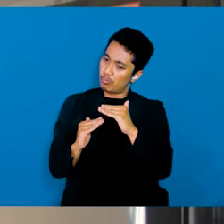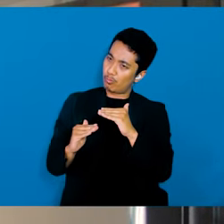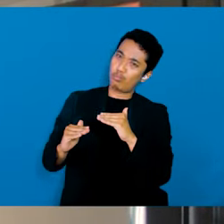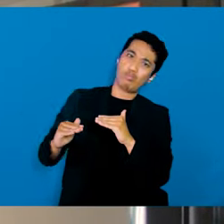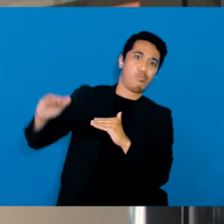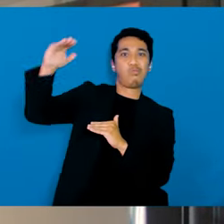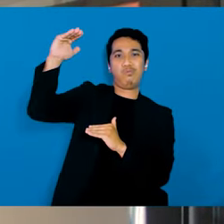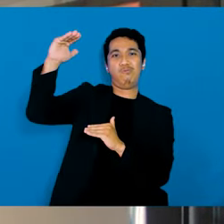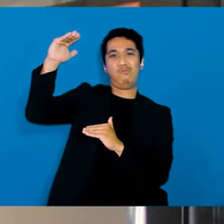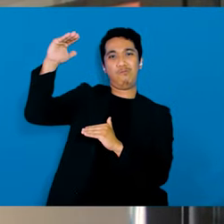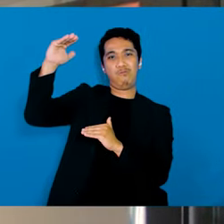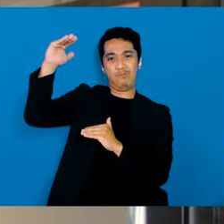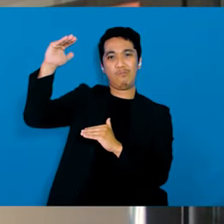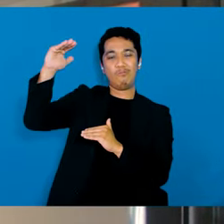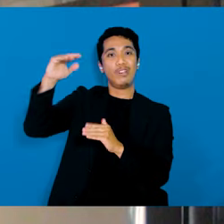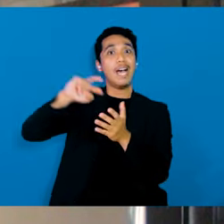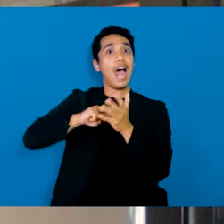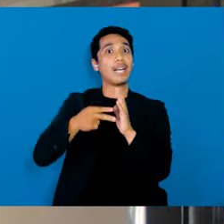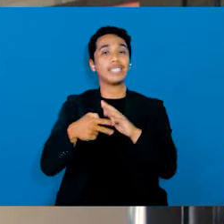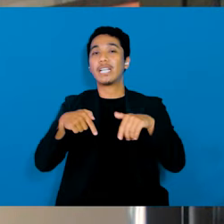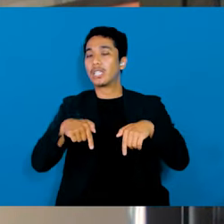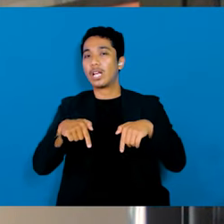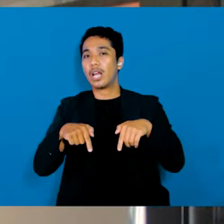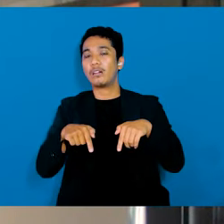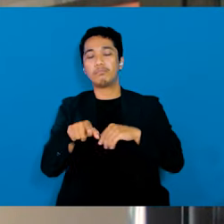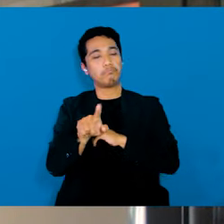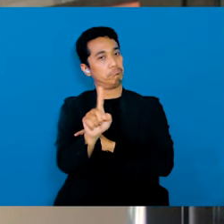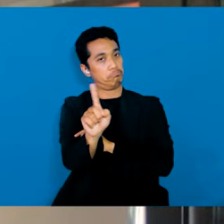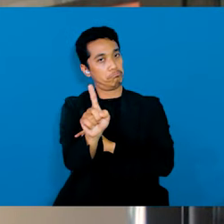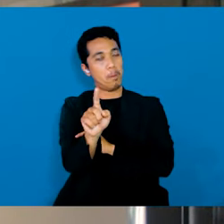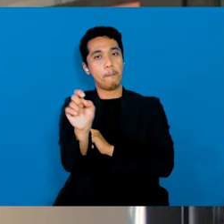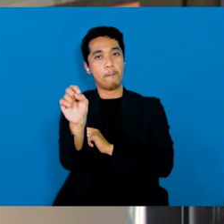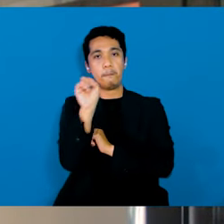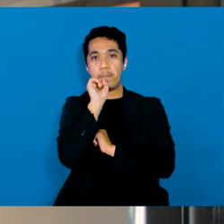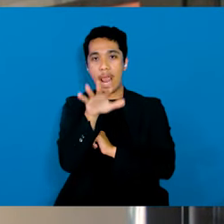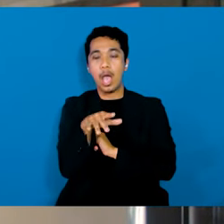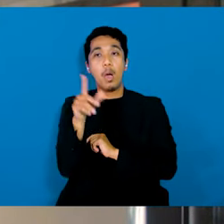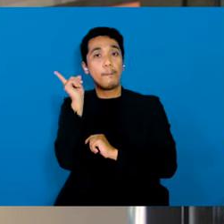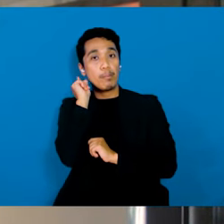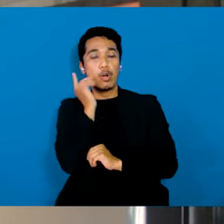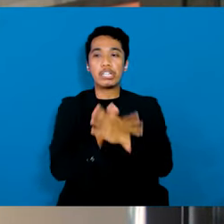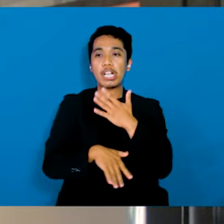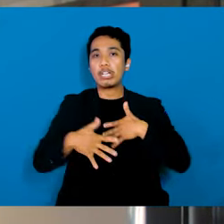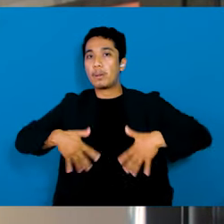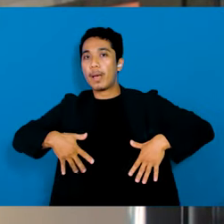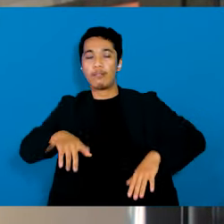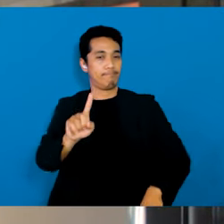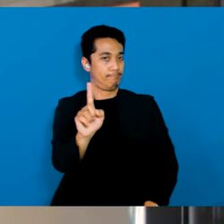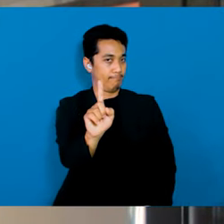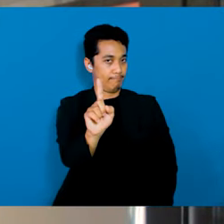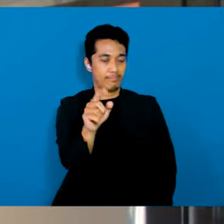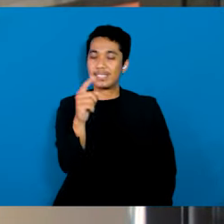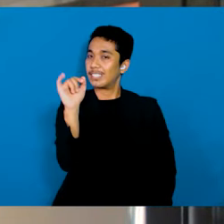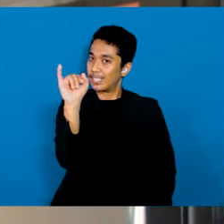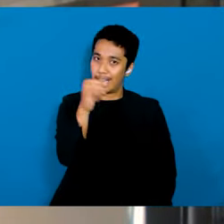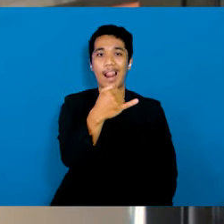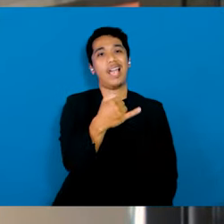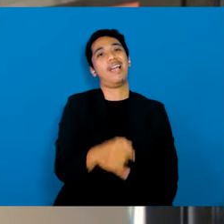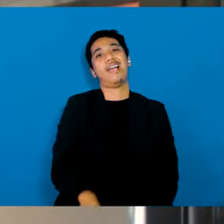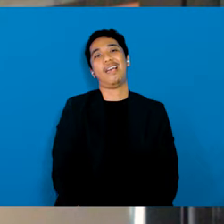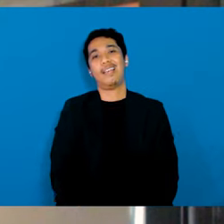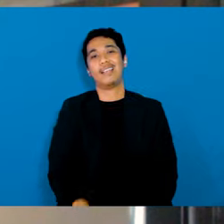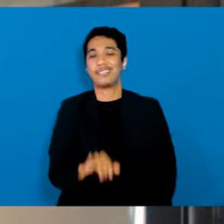naik daun gitu, naik daun. Artinya sekarang jangan lagi mengatakan bahwa perempuan dengan disabilitas itu lemah, gitu. Nggak bisa, salah,